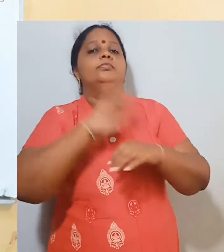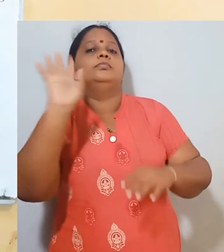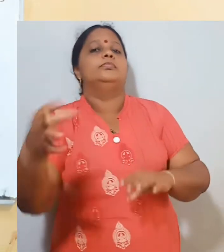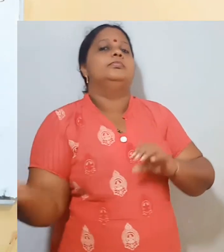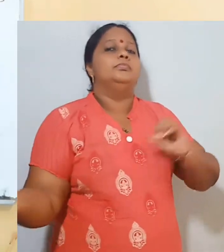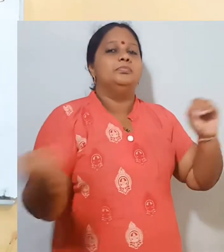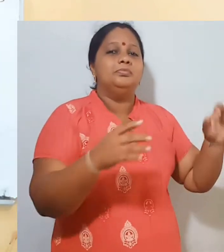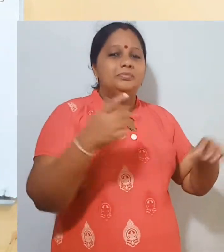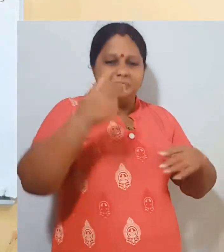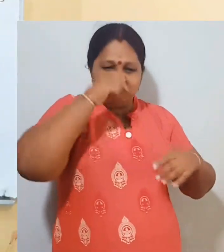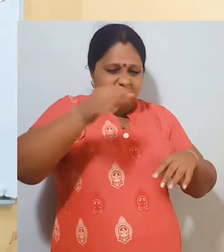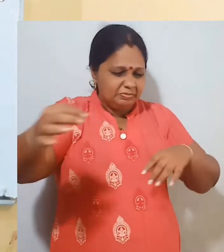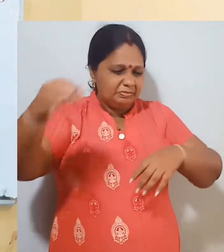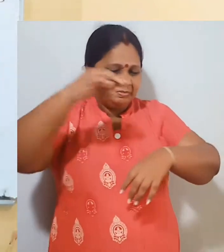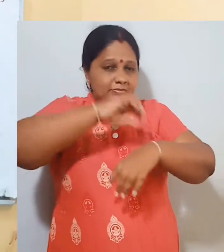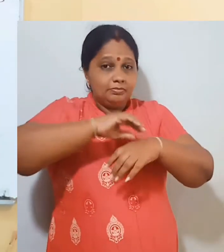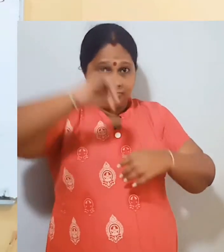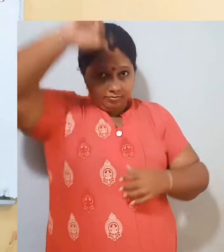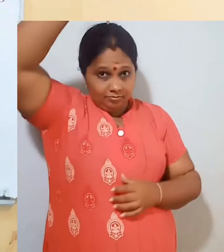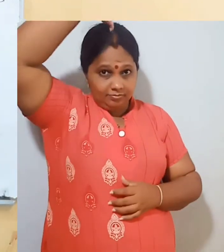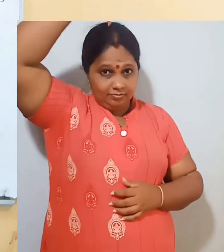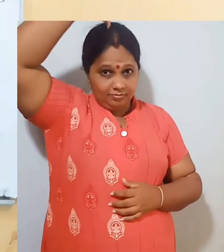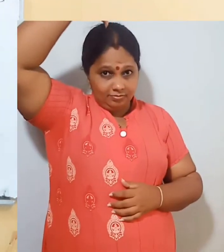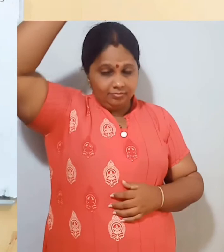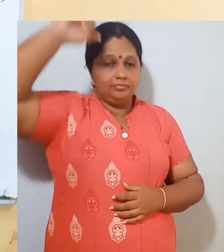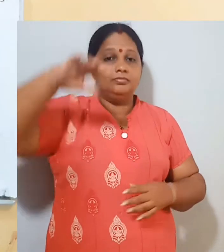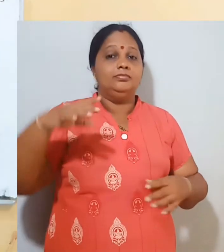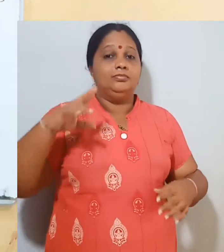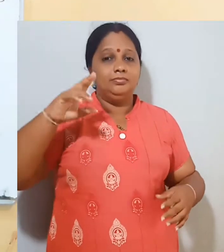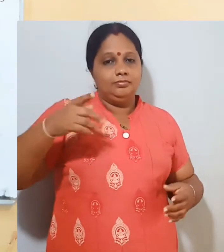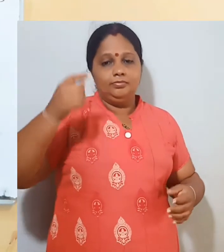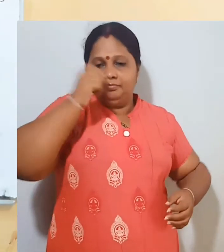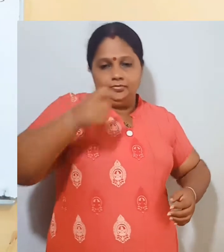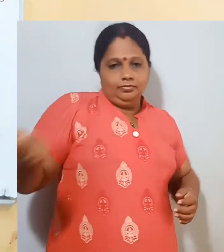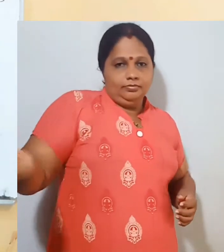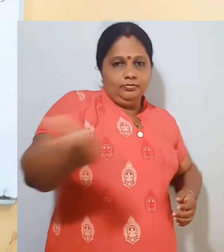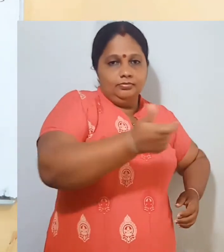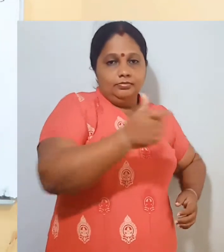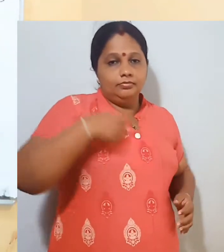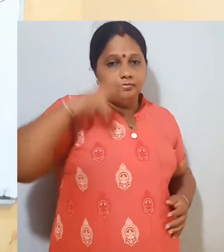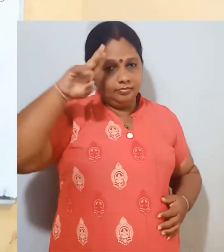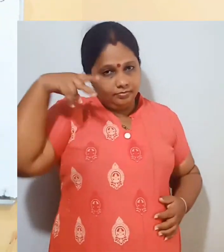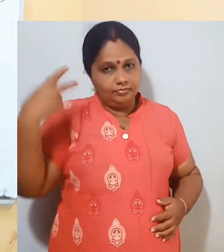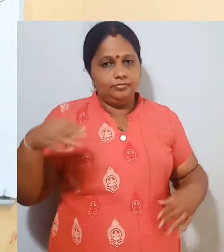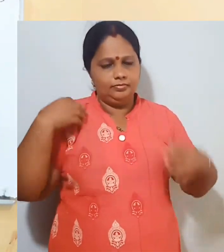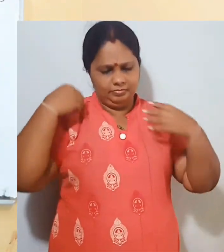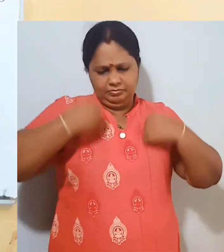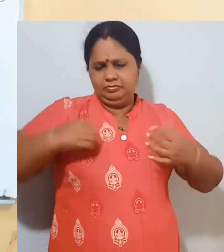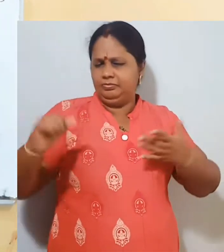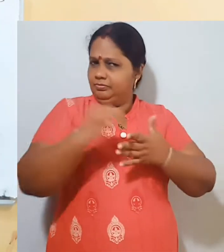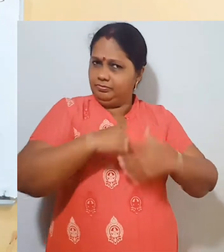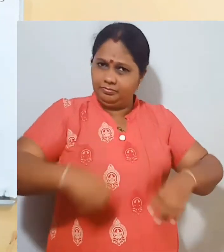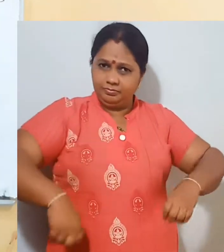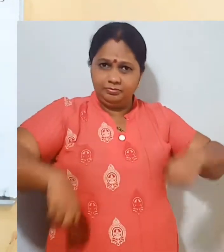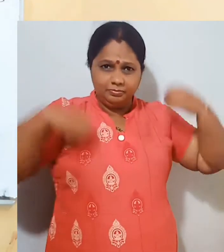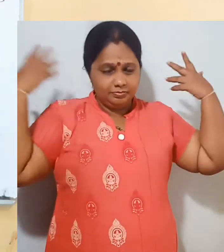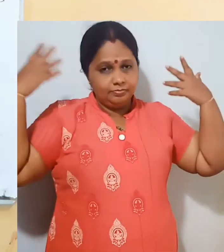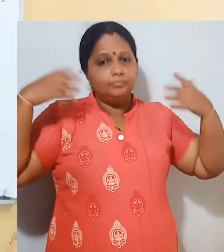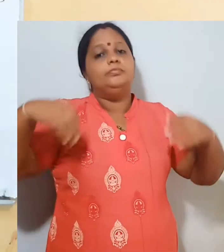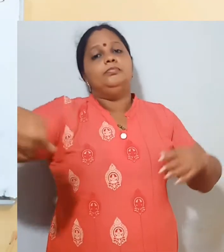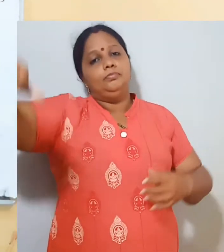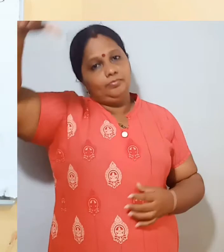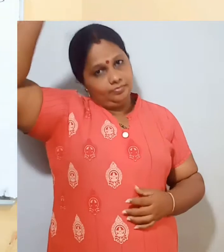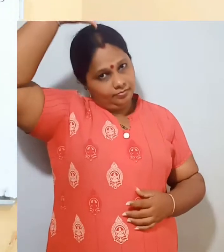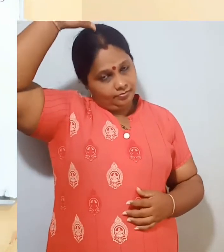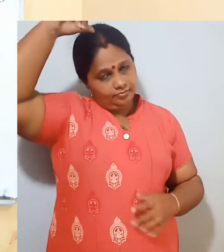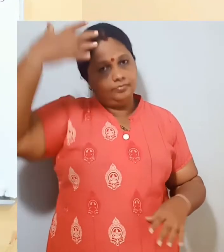ரைட். குளிக்க வாங்கினா முழுக வாருங்க, உடுப்பை ஃபுல்லா மாத்தி முழுக வாங்கணும், முழுகிட்டு செய்யணும். சாதாரணமா இந்த வயலுக்குள்ள பெரிய பெரிய தோட்டங்களுக்குள்ள